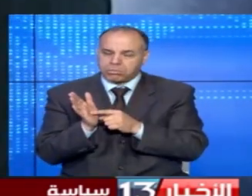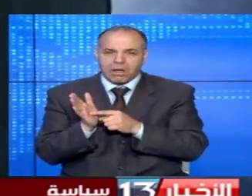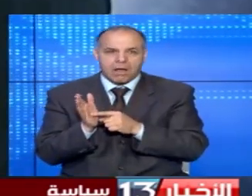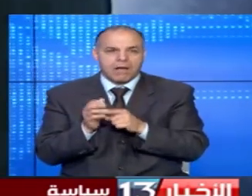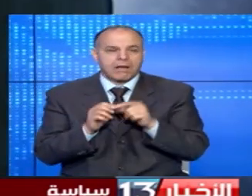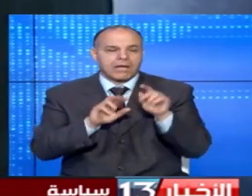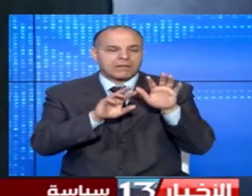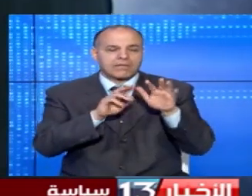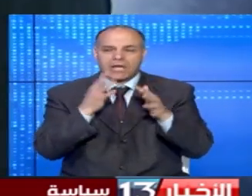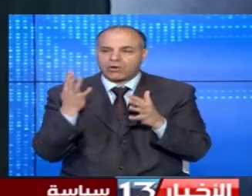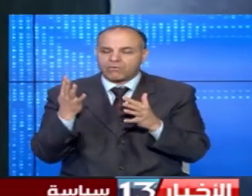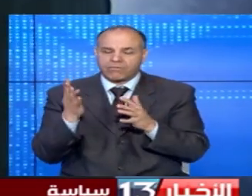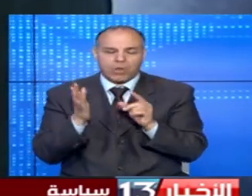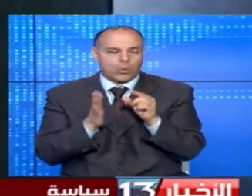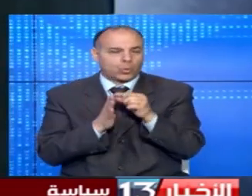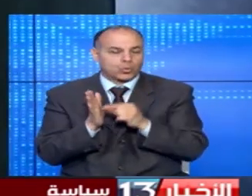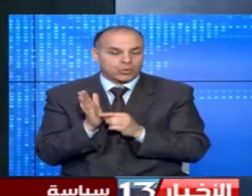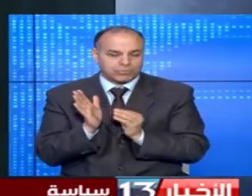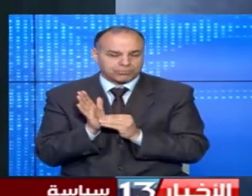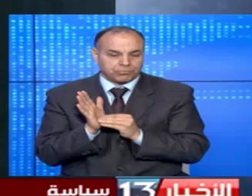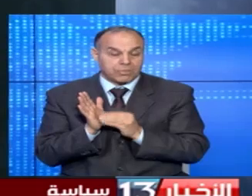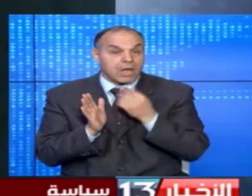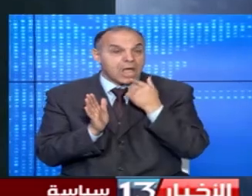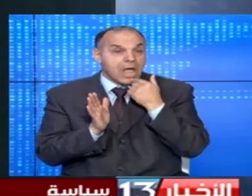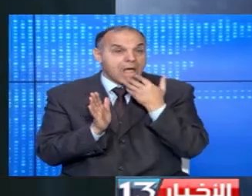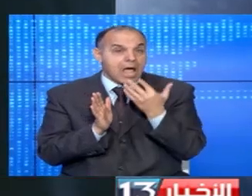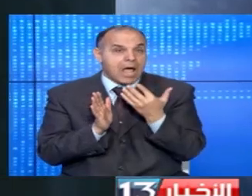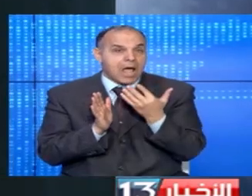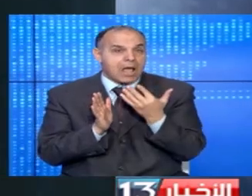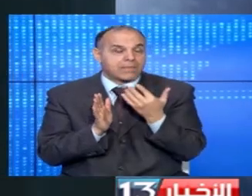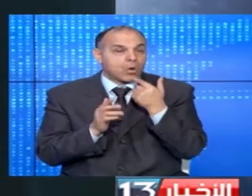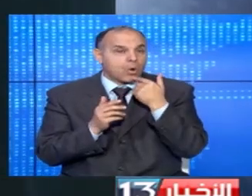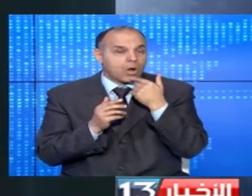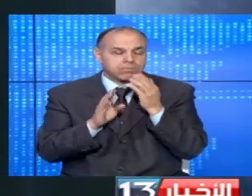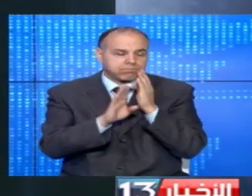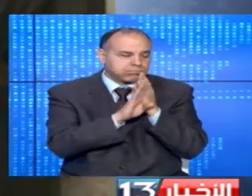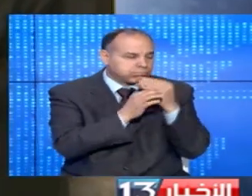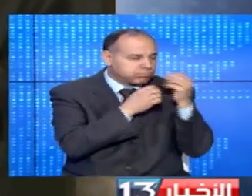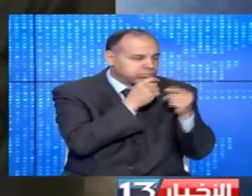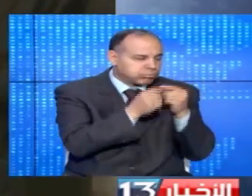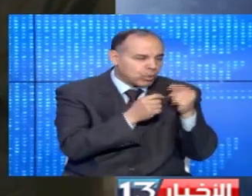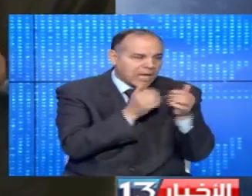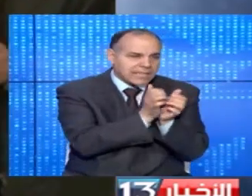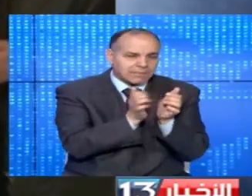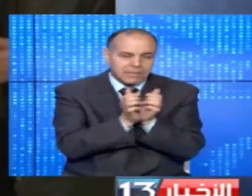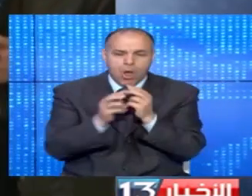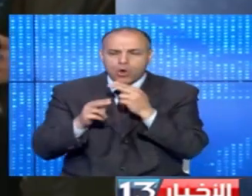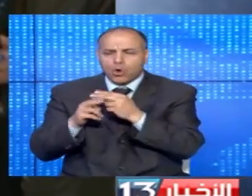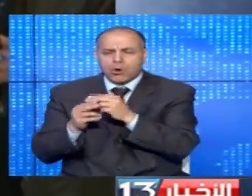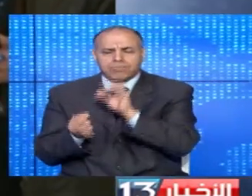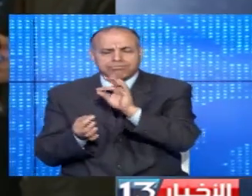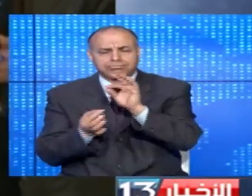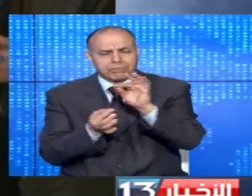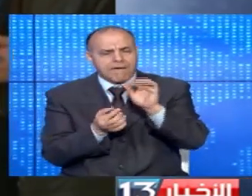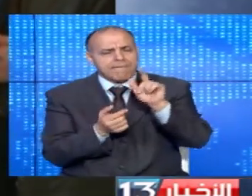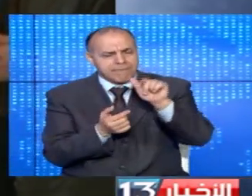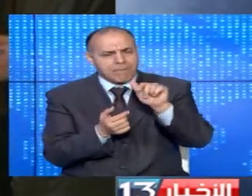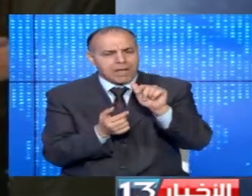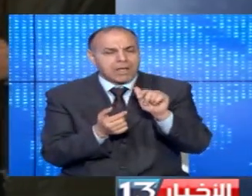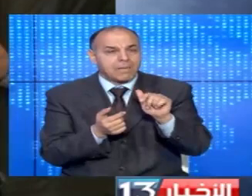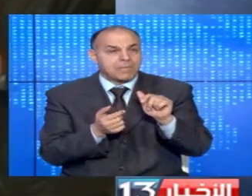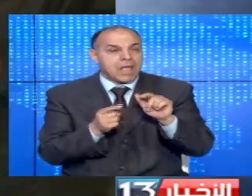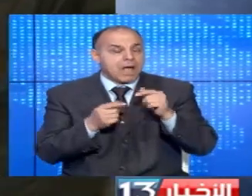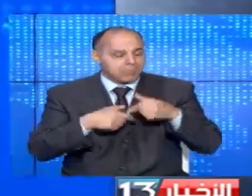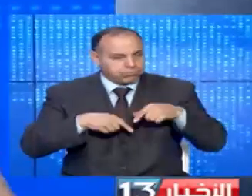التاسع والثمانون من الدستور ويتداول في كواليس الاحزاب عدد من الاسماء المرشحه في انتظار ان